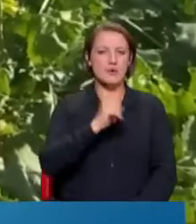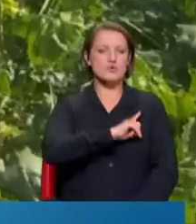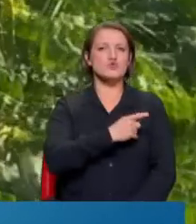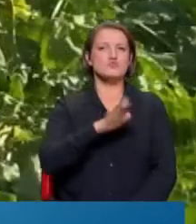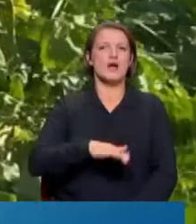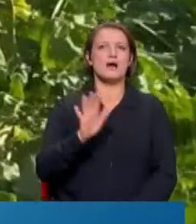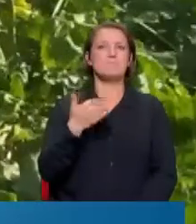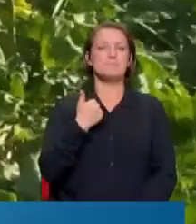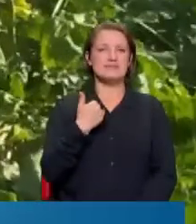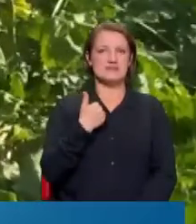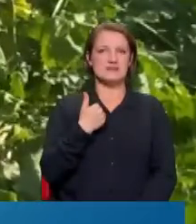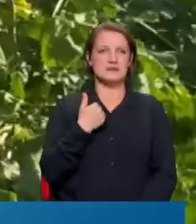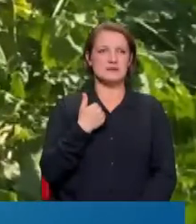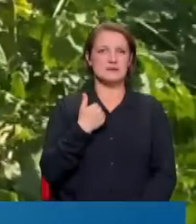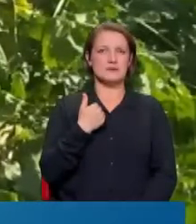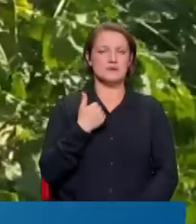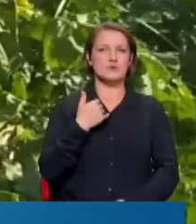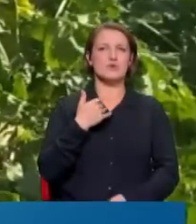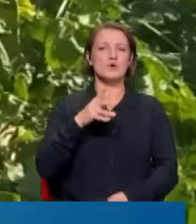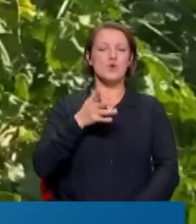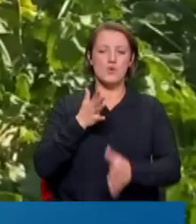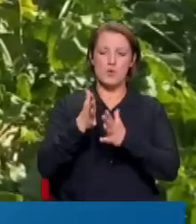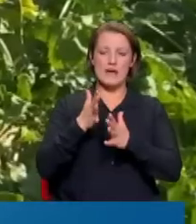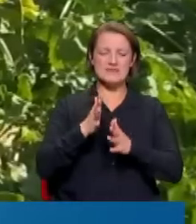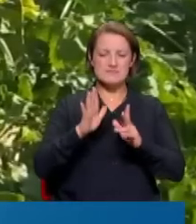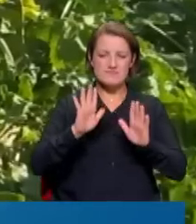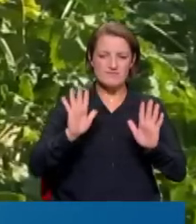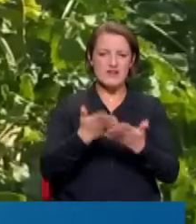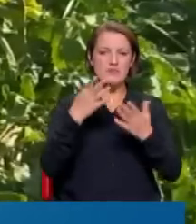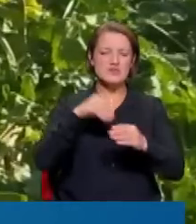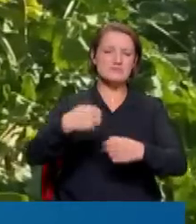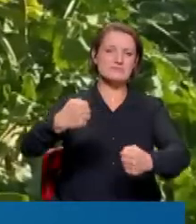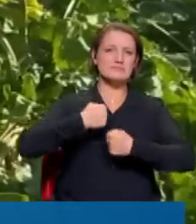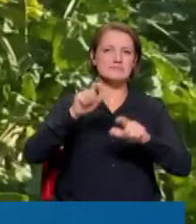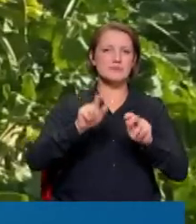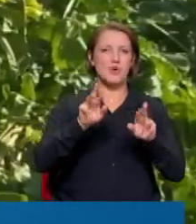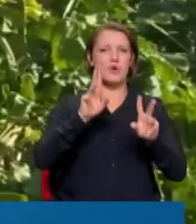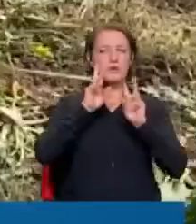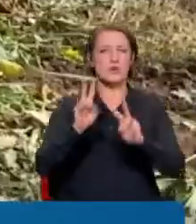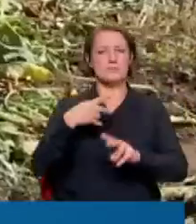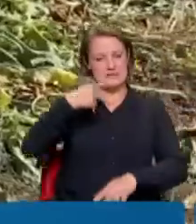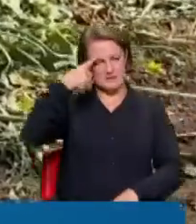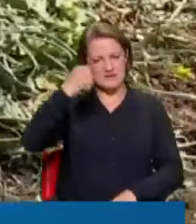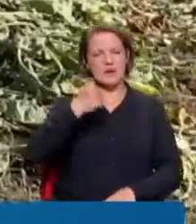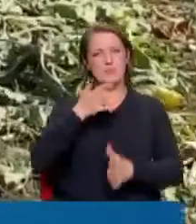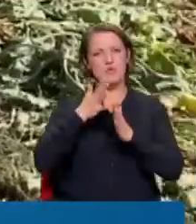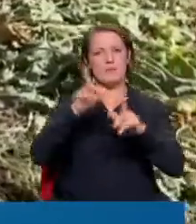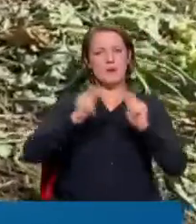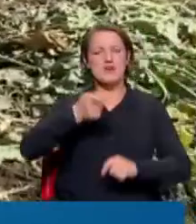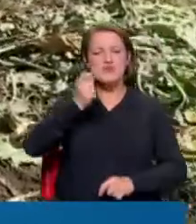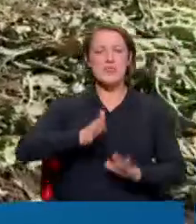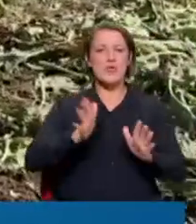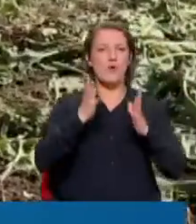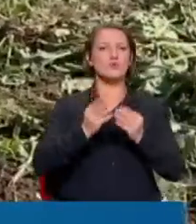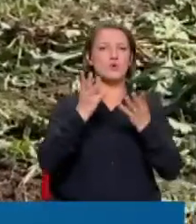kalmadı bizi e üretimden vazgeçirmeye gayret ediyorlar öyle görüyorum ama biz inadına üretimden yanayız Şartlar ne